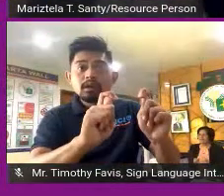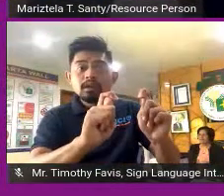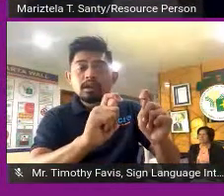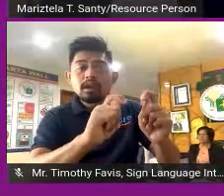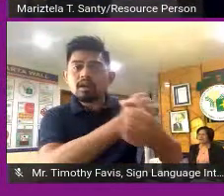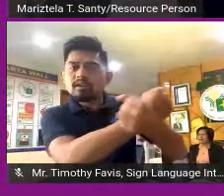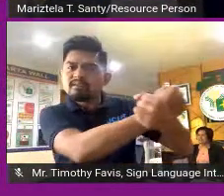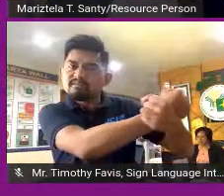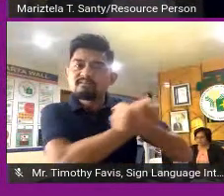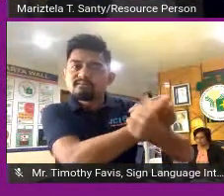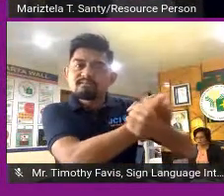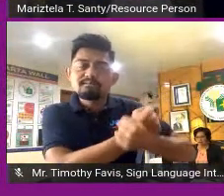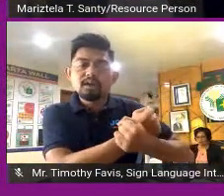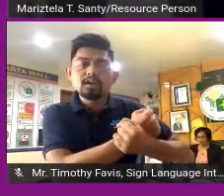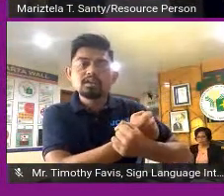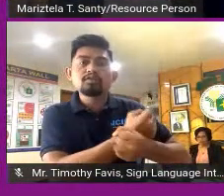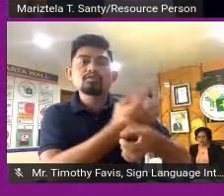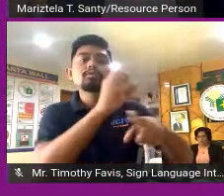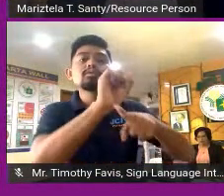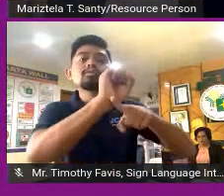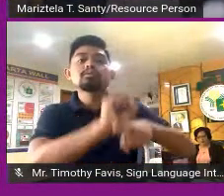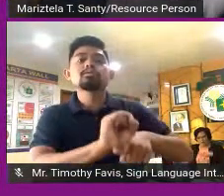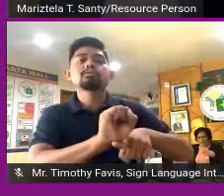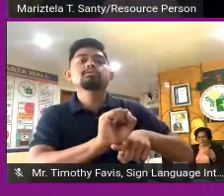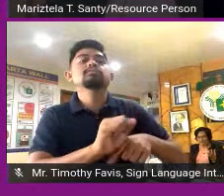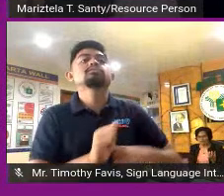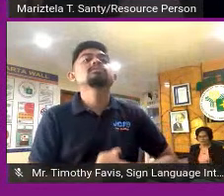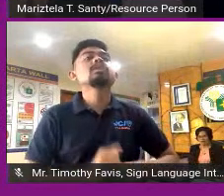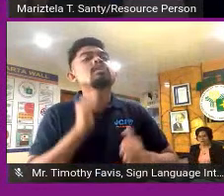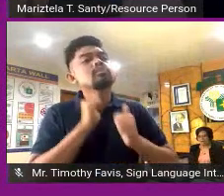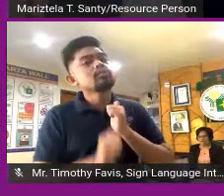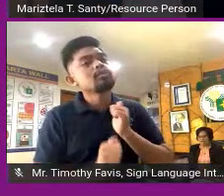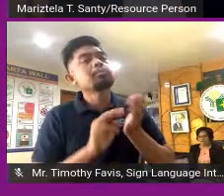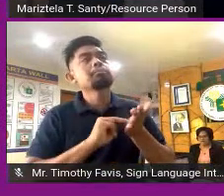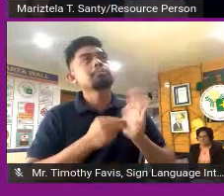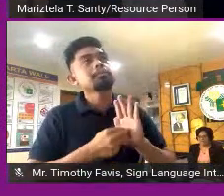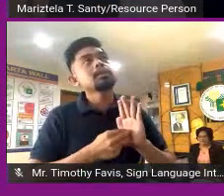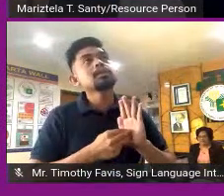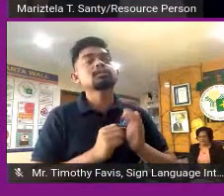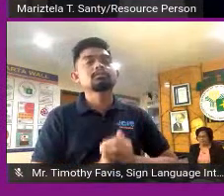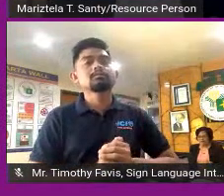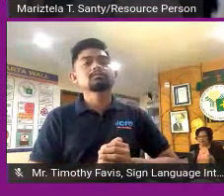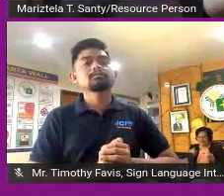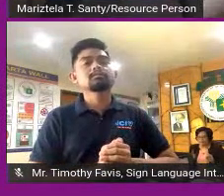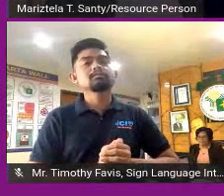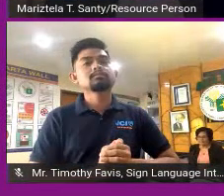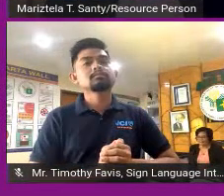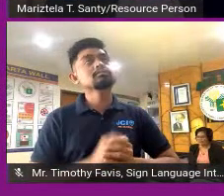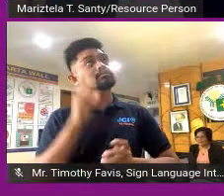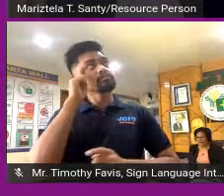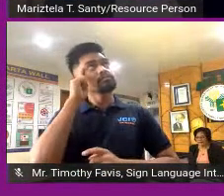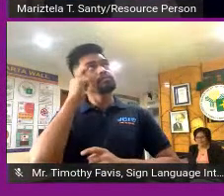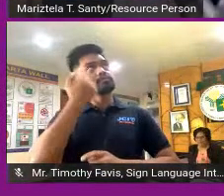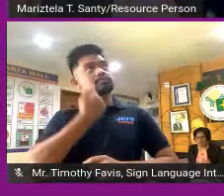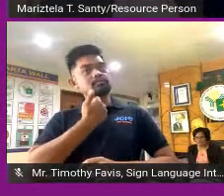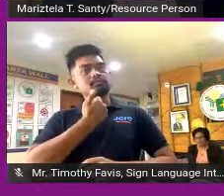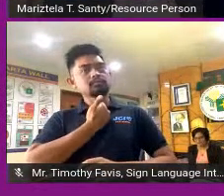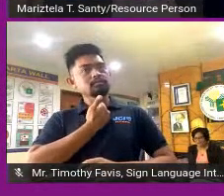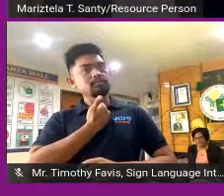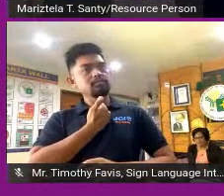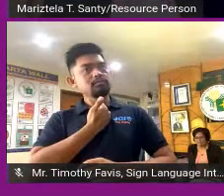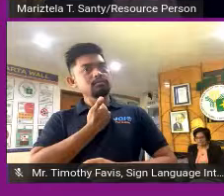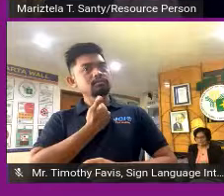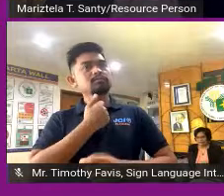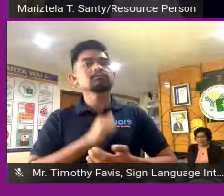fight against the situation. So, nangyari ganoon na lang. Alam natin, akala